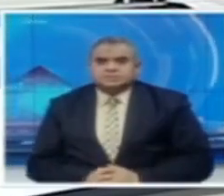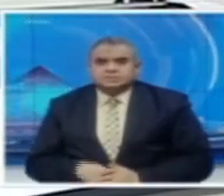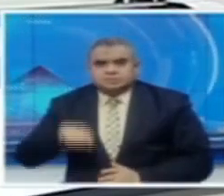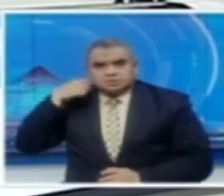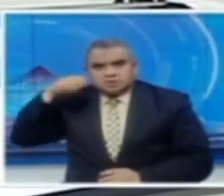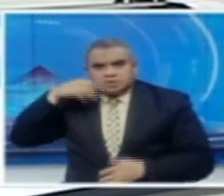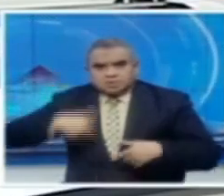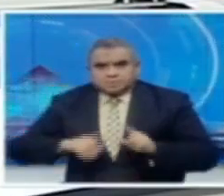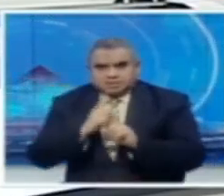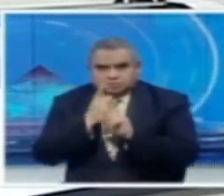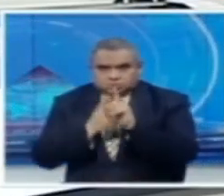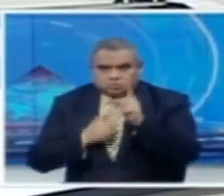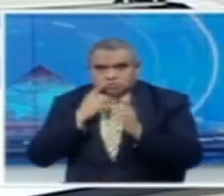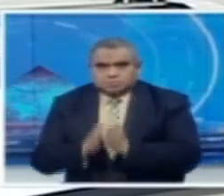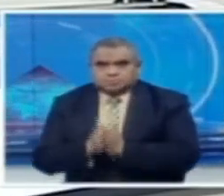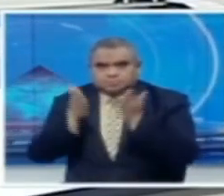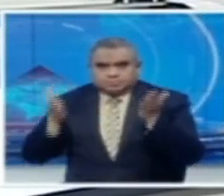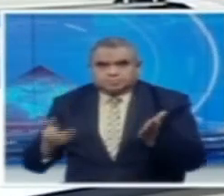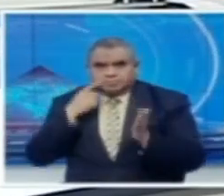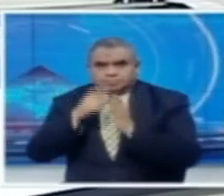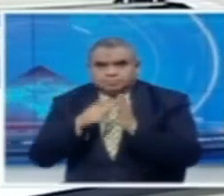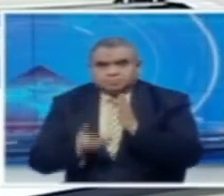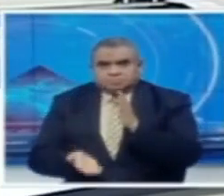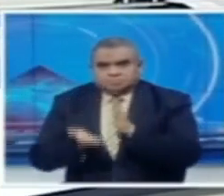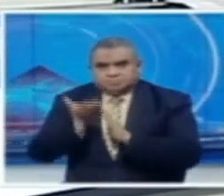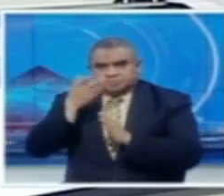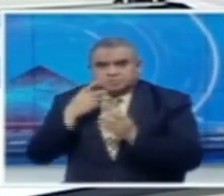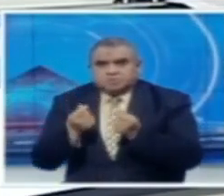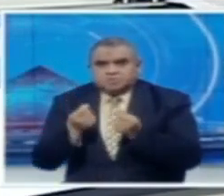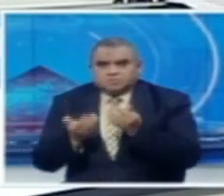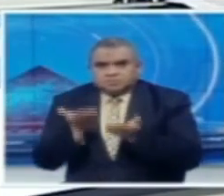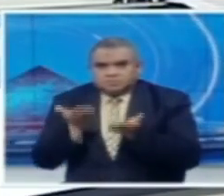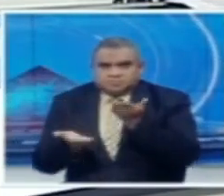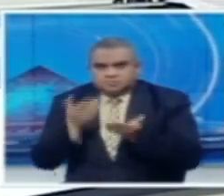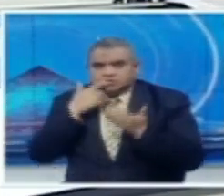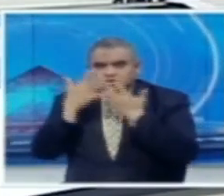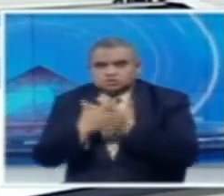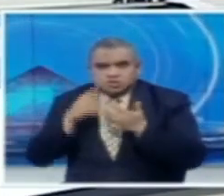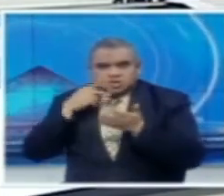ورئيس الوزراء يستعرض الآثار الناتجة عن ارتفاع سعر الصرف في موازنات الشركات.